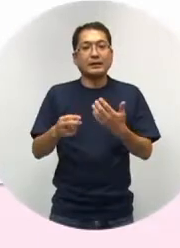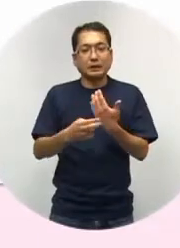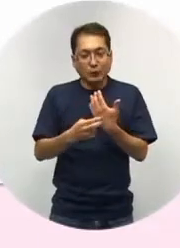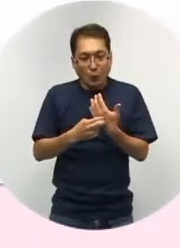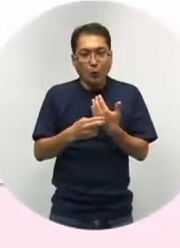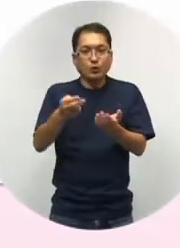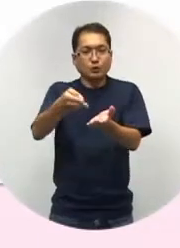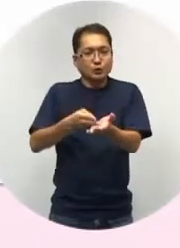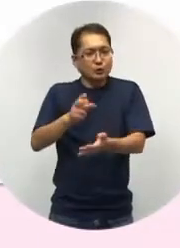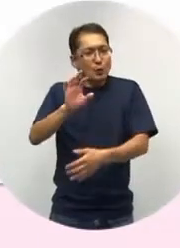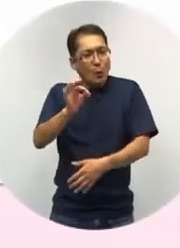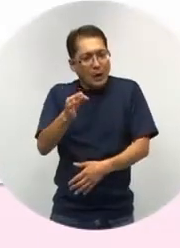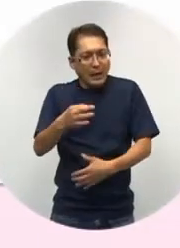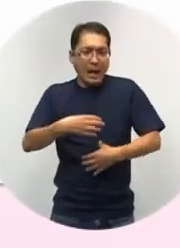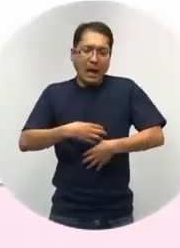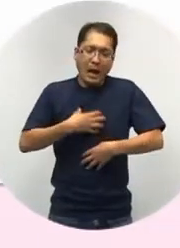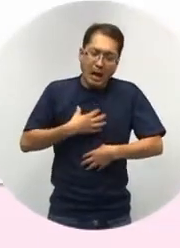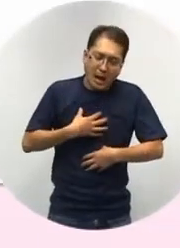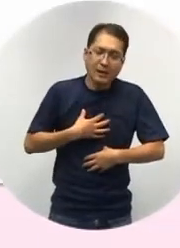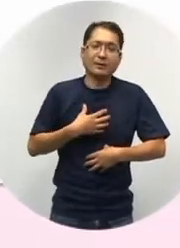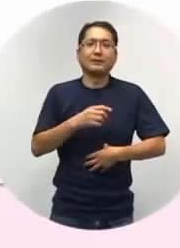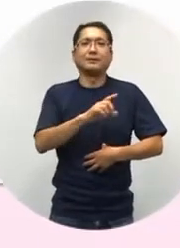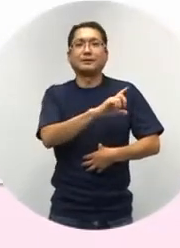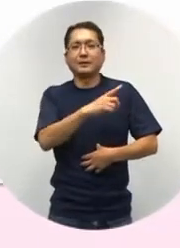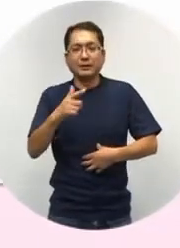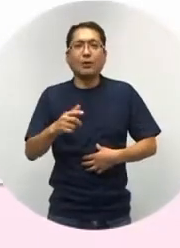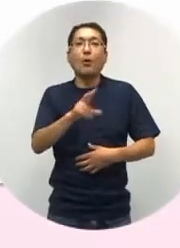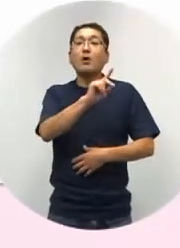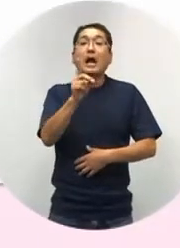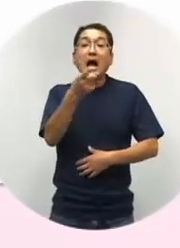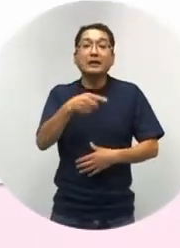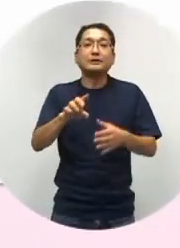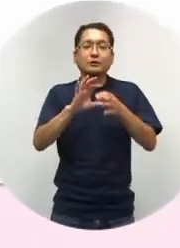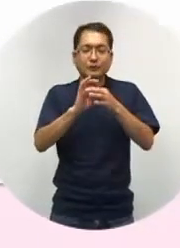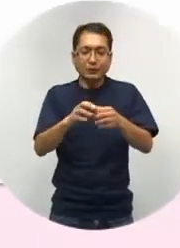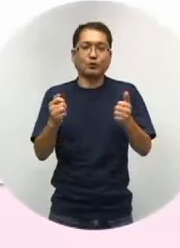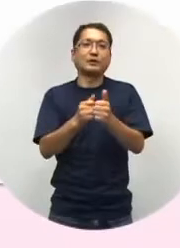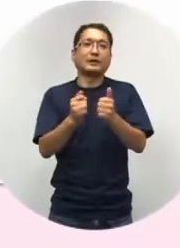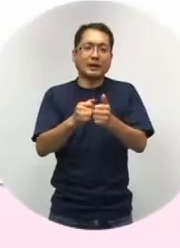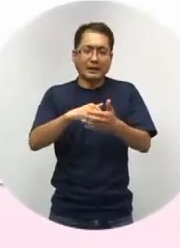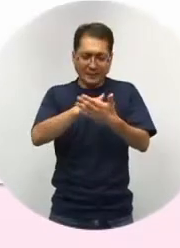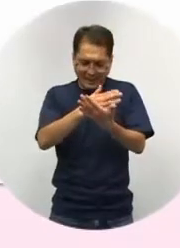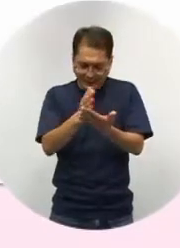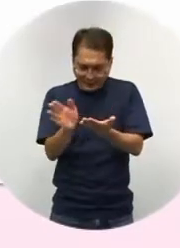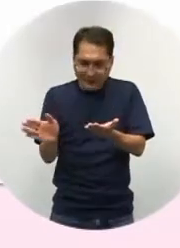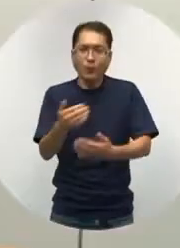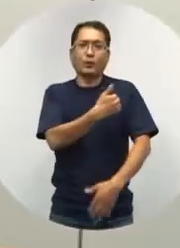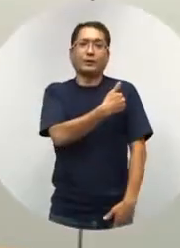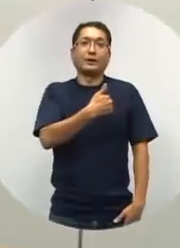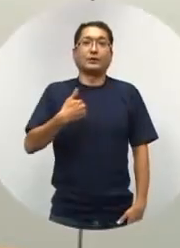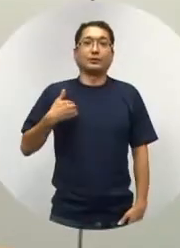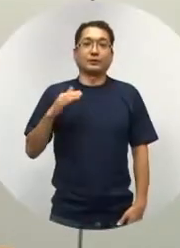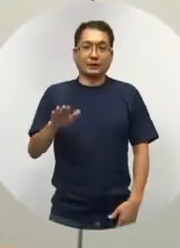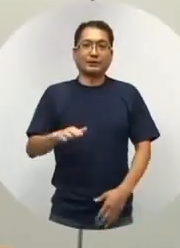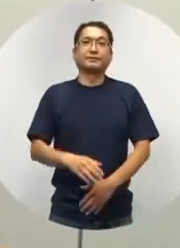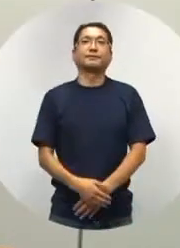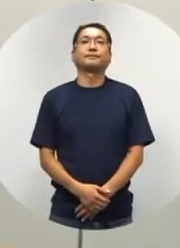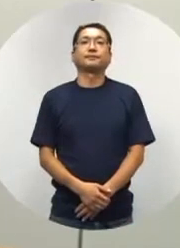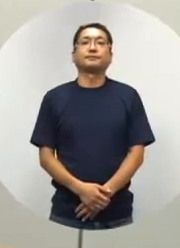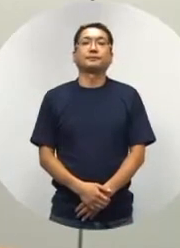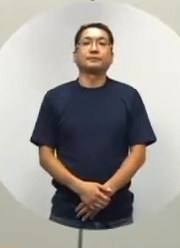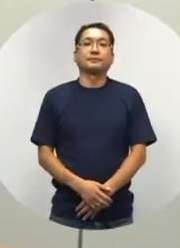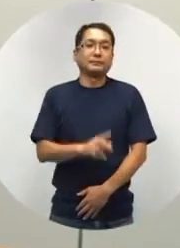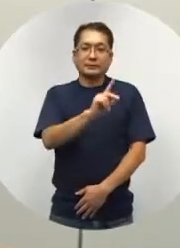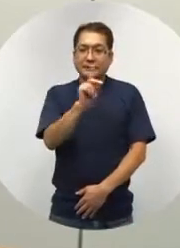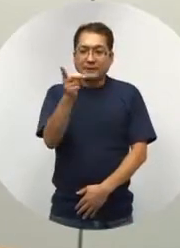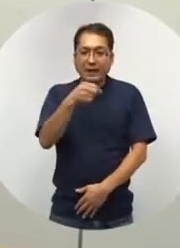費用が心配など、がんに関する相談なら何でも大丈夫です。 がんと診断を受け